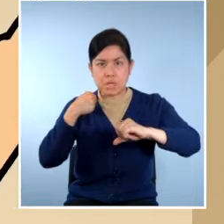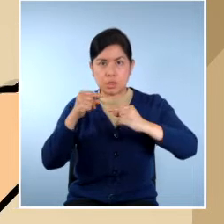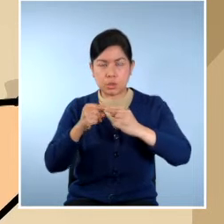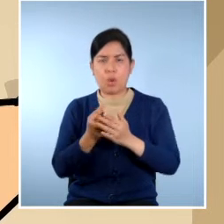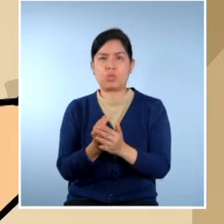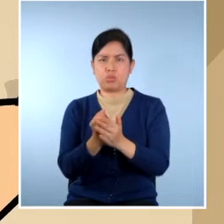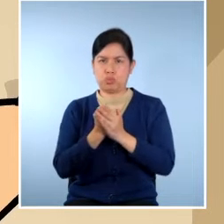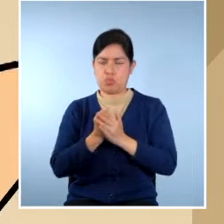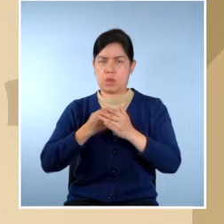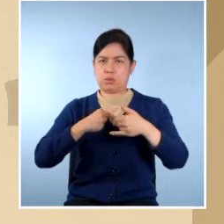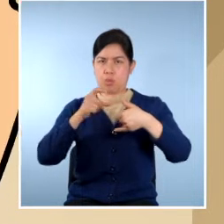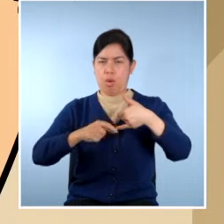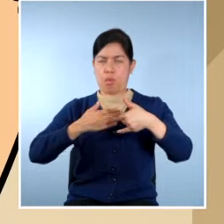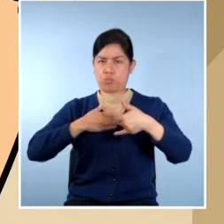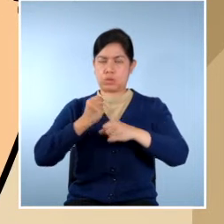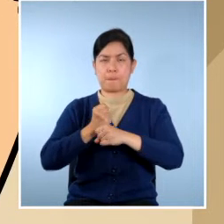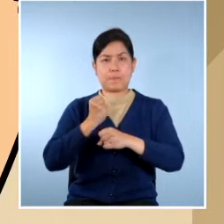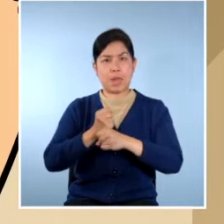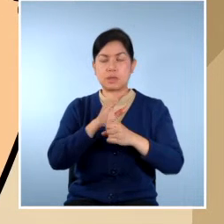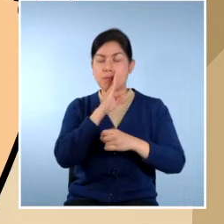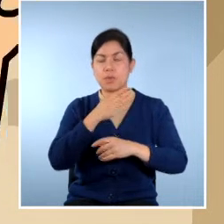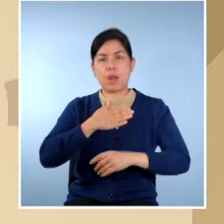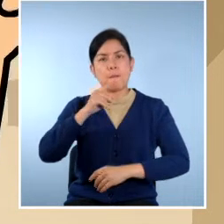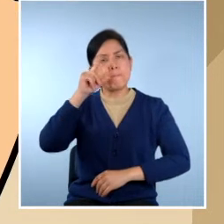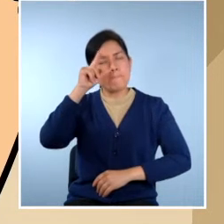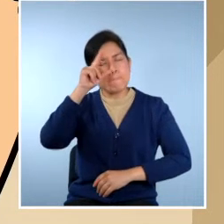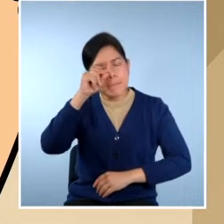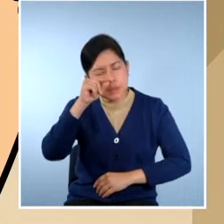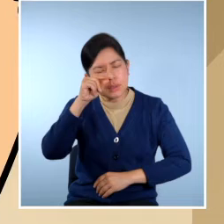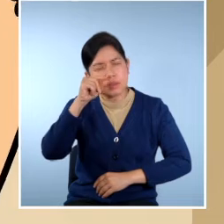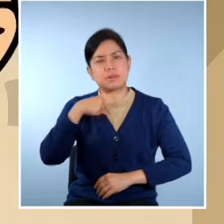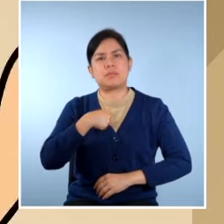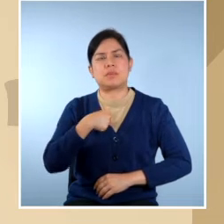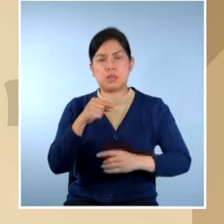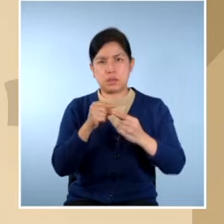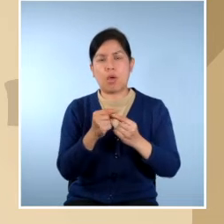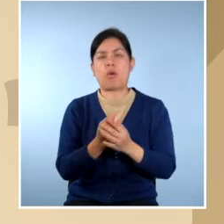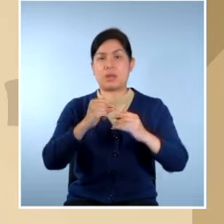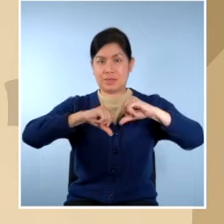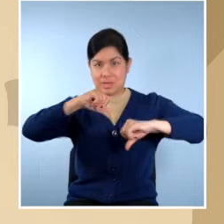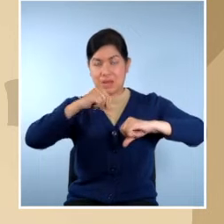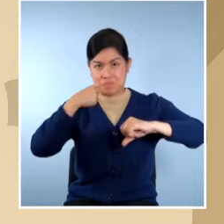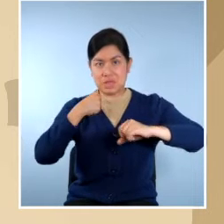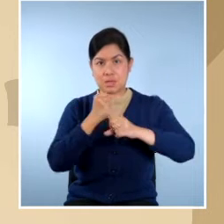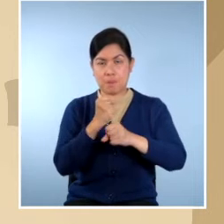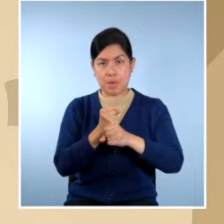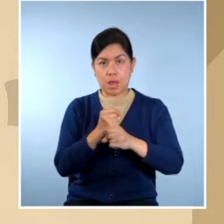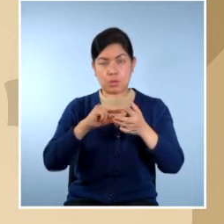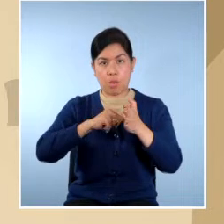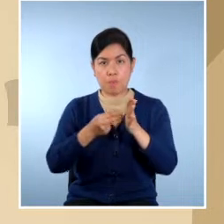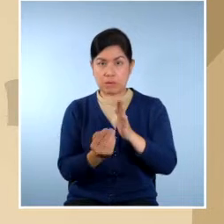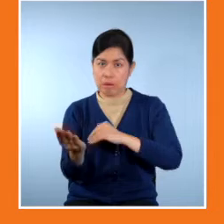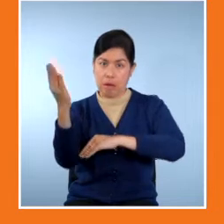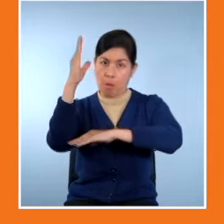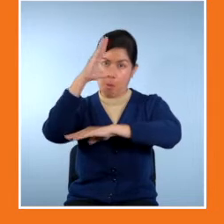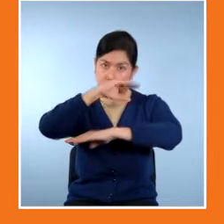แลร่างกายให้เราในขณะที่เราหบตอนกคืนซึง Growth Hormone มีเวลาทำงานนะไม่ได้ทำงานให้เราตลดเวล